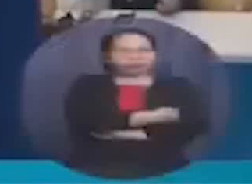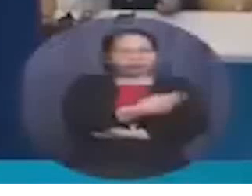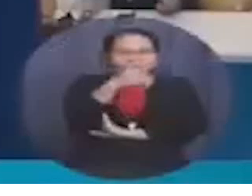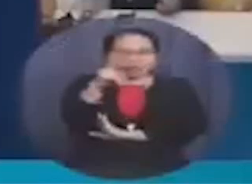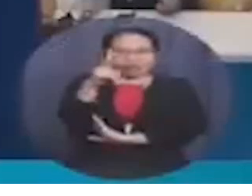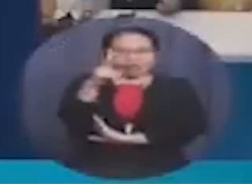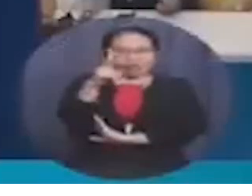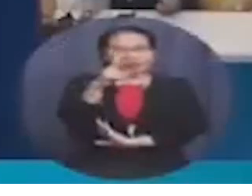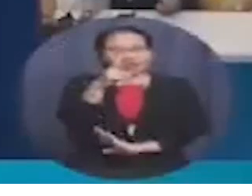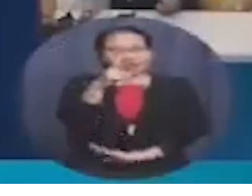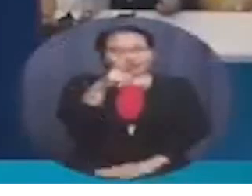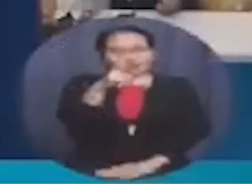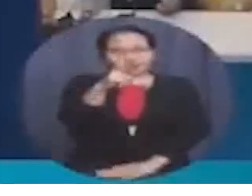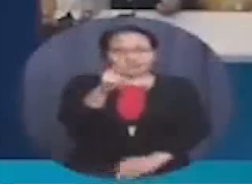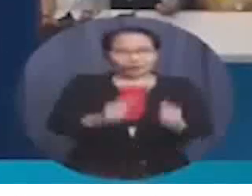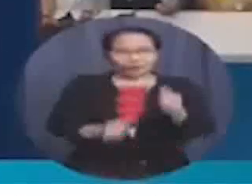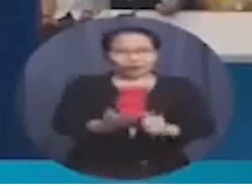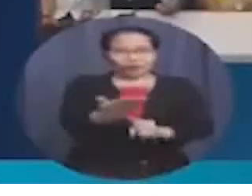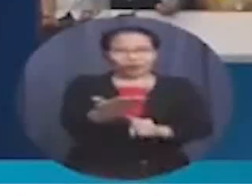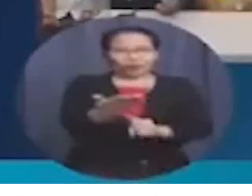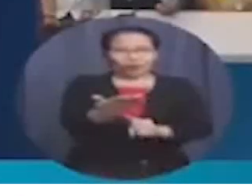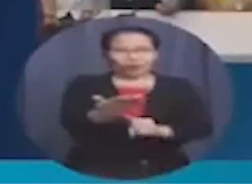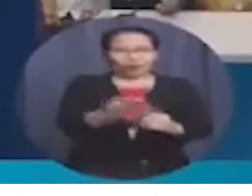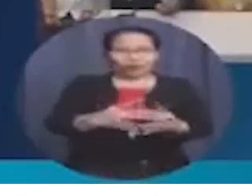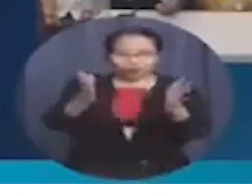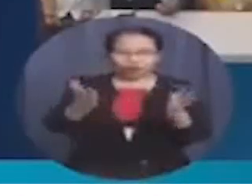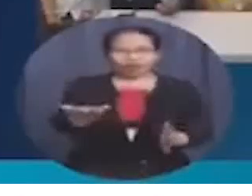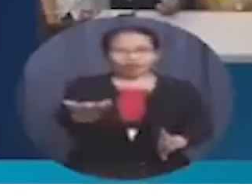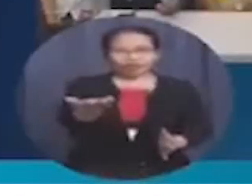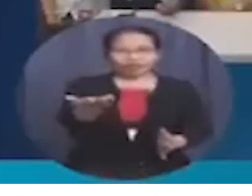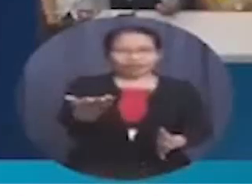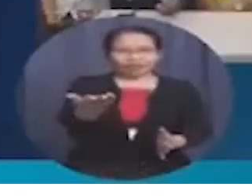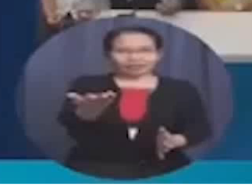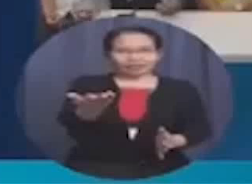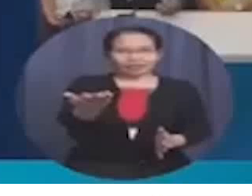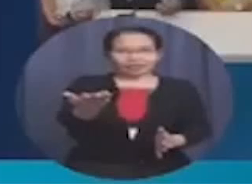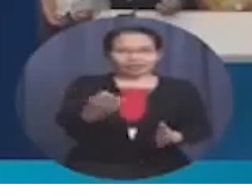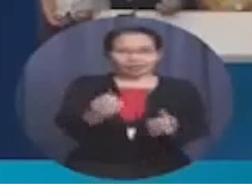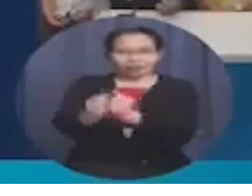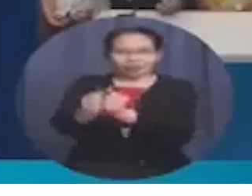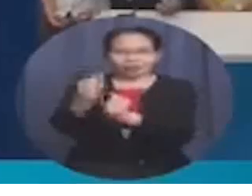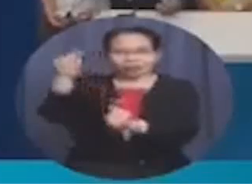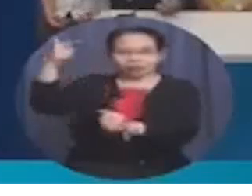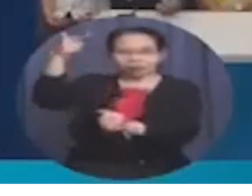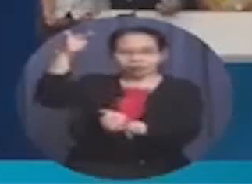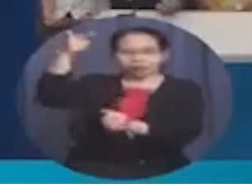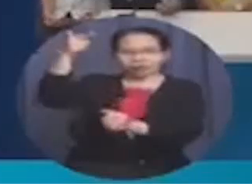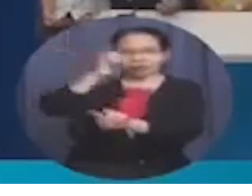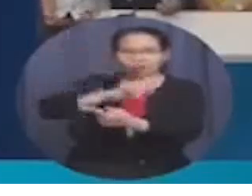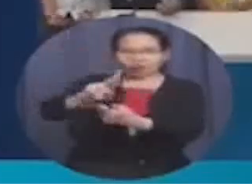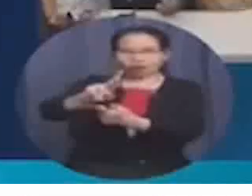Tanyo? Ano ka ba? Amerikano ka ba? Sa panig ka ba ng gobyerno?